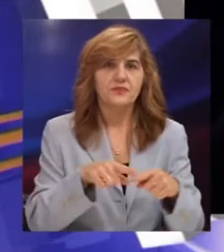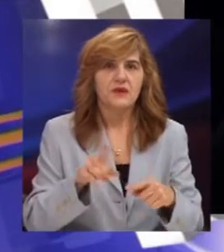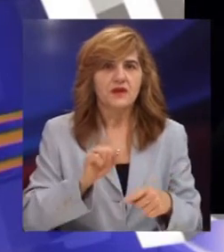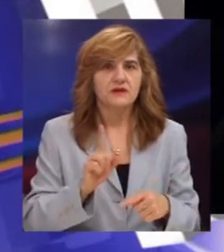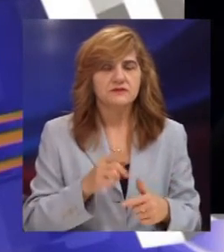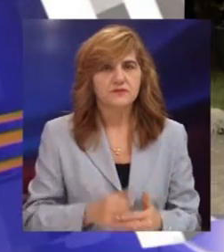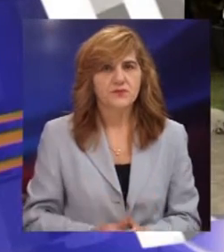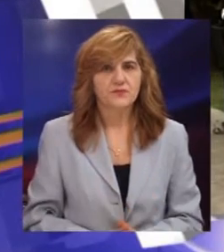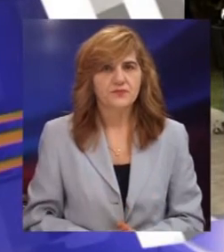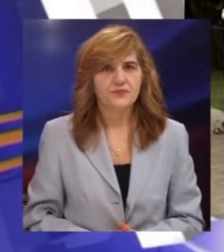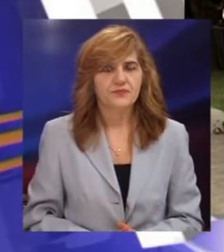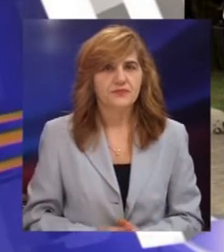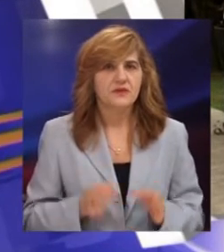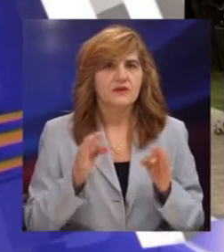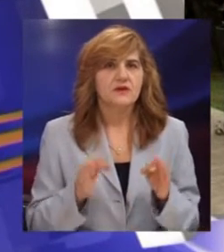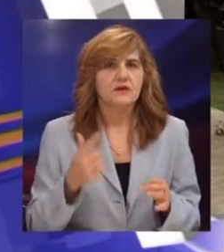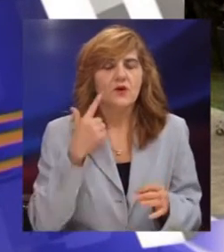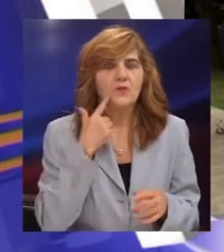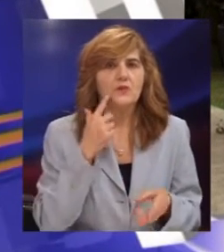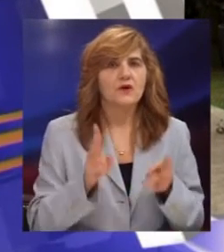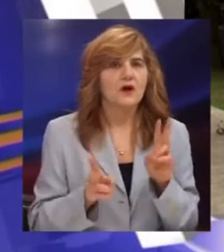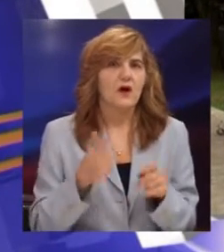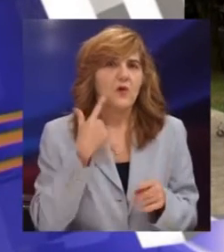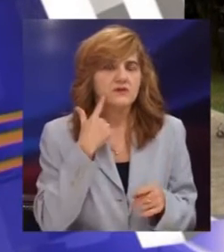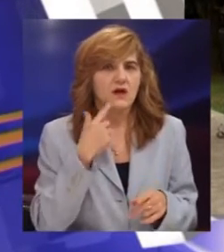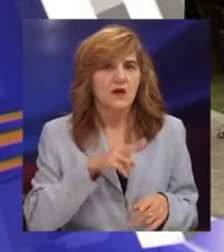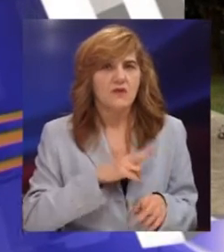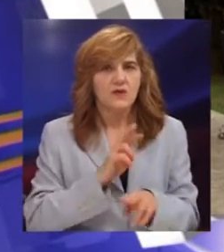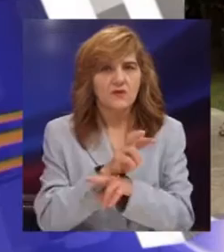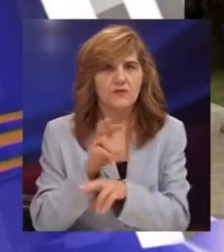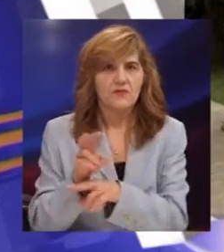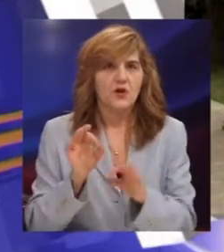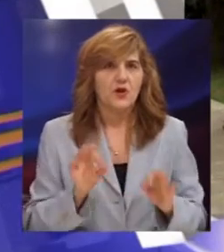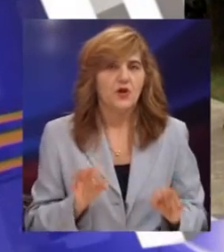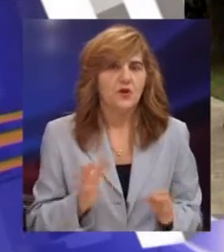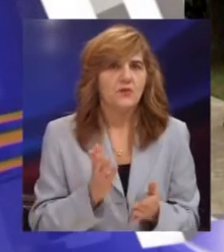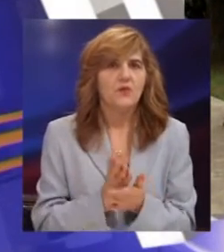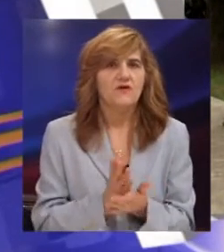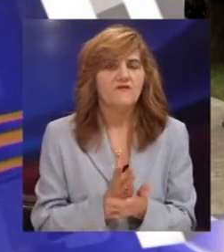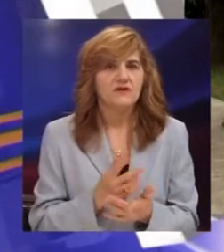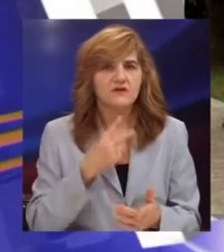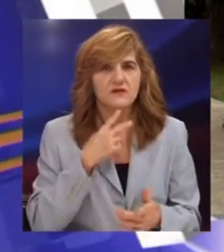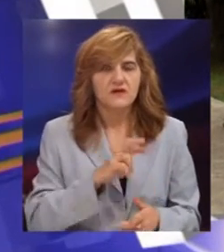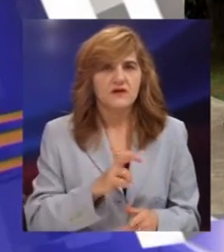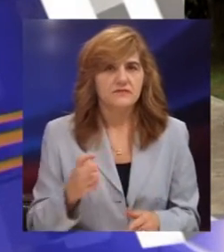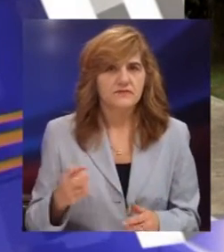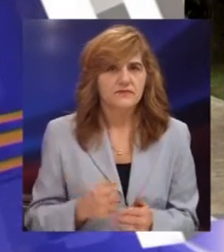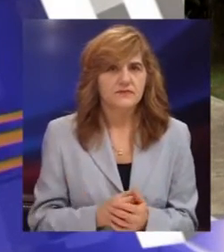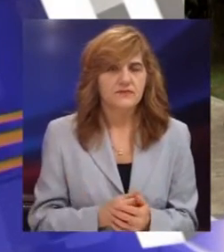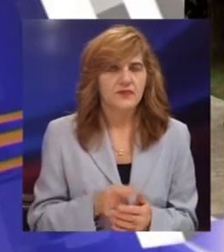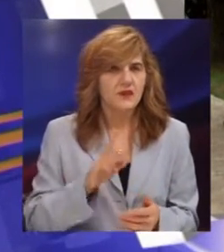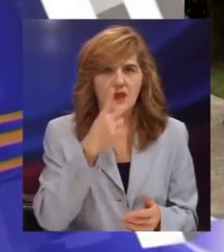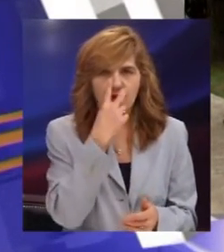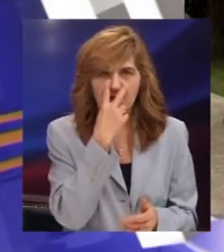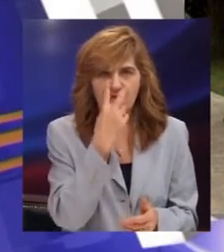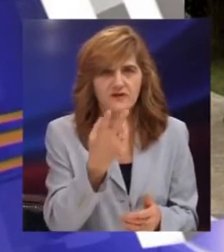Subotice nisu. Svako se snalazi kako zna i ume. Pa preletači su normalna stvar, uvek su bili i uvek će biti.